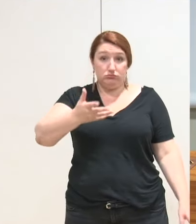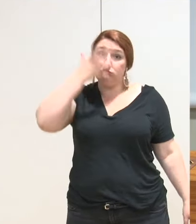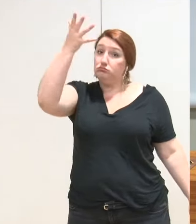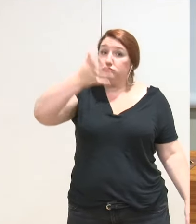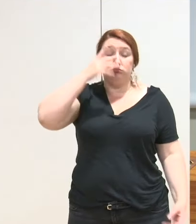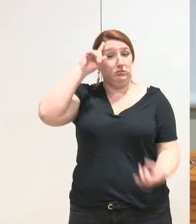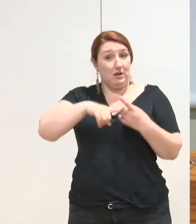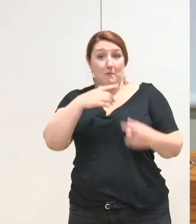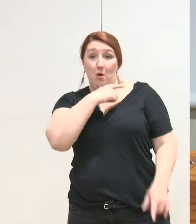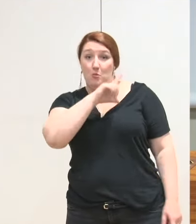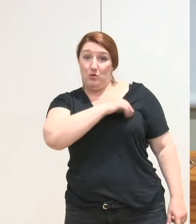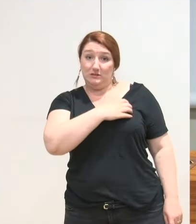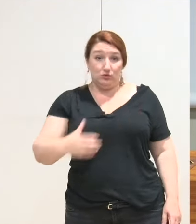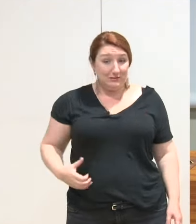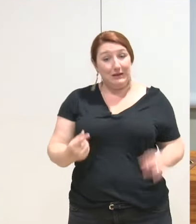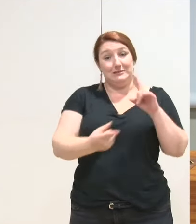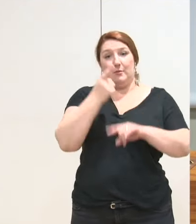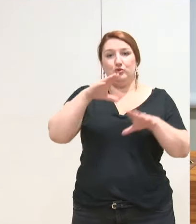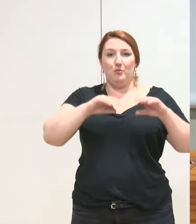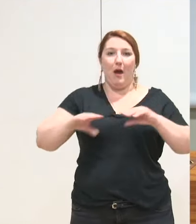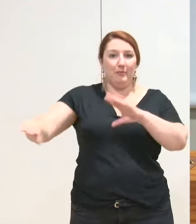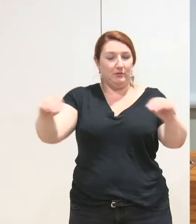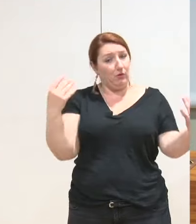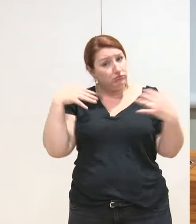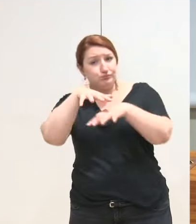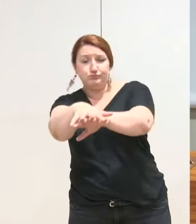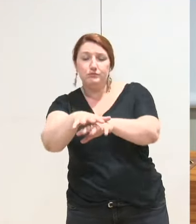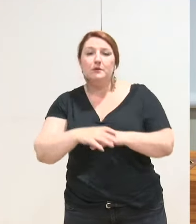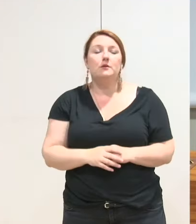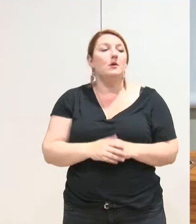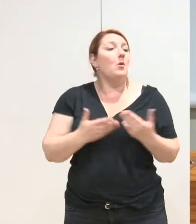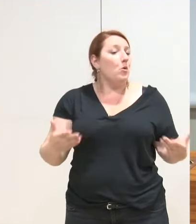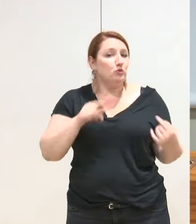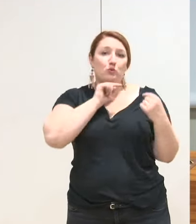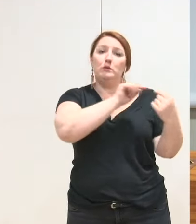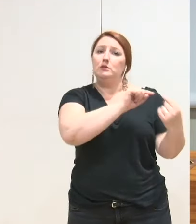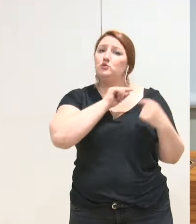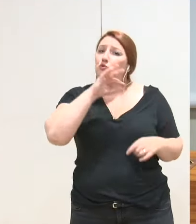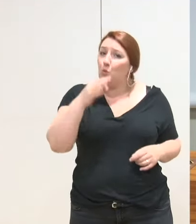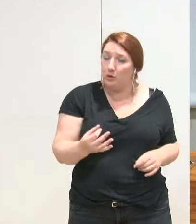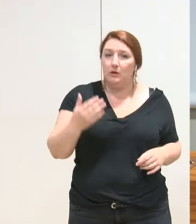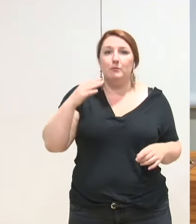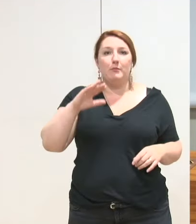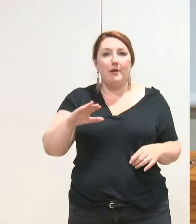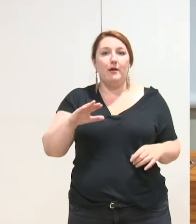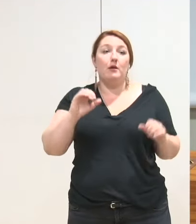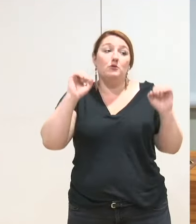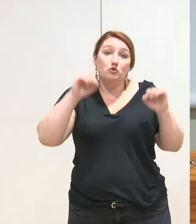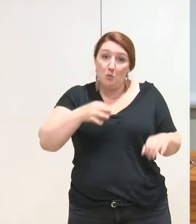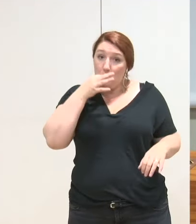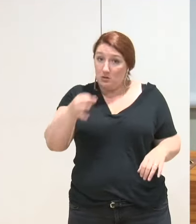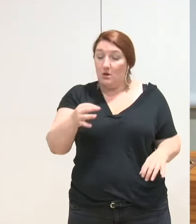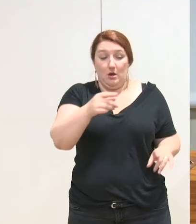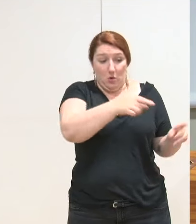milieu des habitants il y a donc un un certain nombre de discussions qui aujourd'hui ont lieu mais je crois pouvoir dire qu'ils entendent